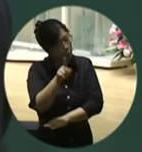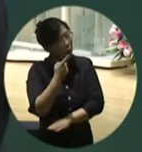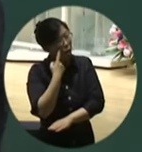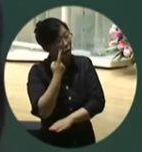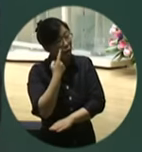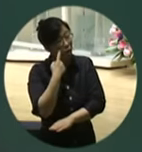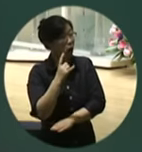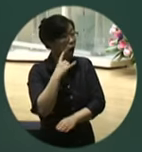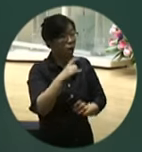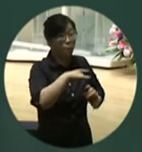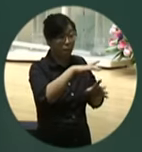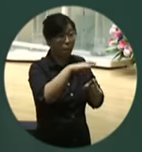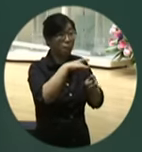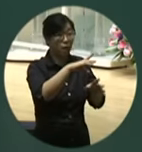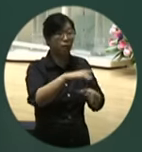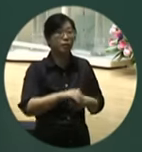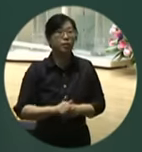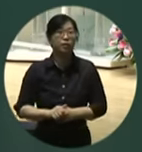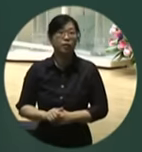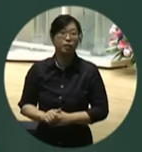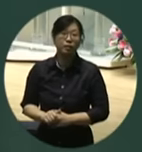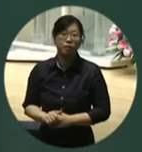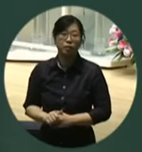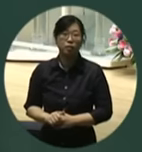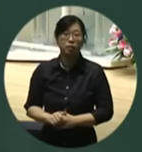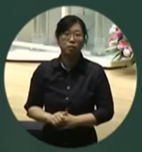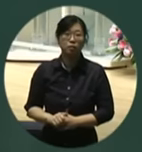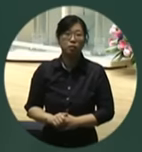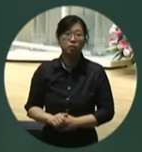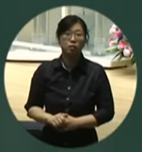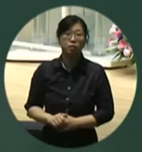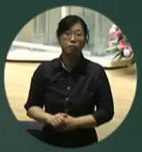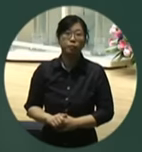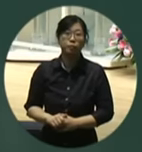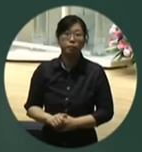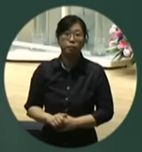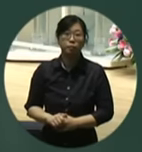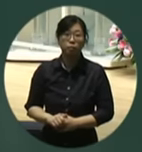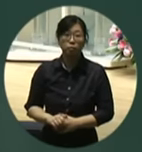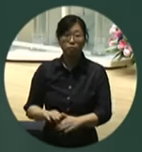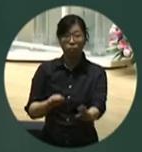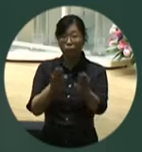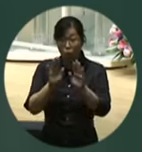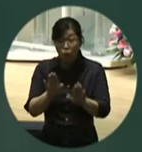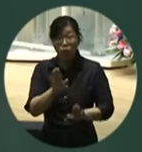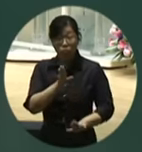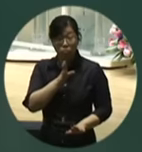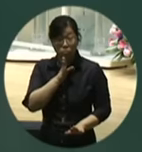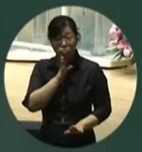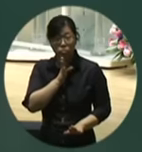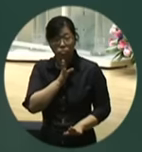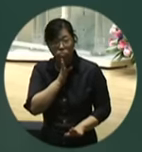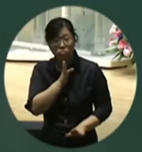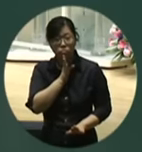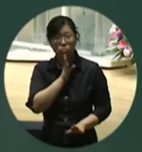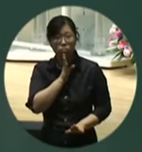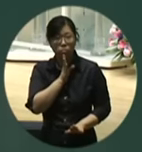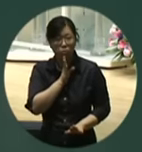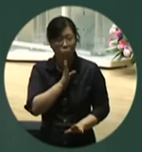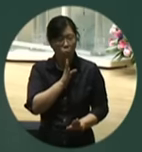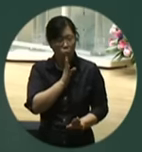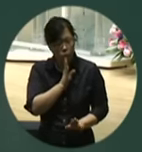pointed them at. 여러분 그냥 얘기를 보지 말고요. 사실 이런 일이 일어났다 생각해 보세요. 이게 굉장한 일이거든요. Don't just think of this as a story,